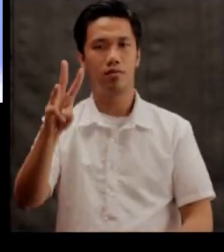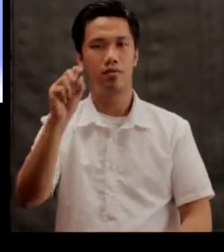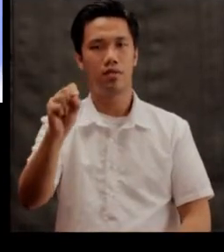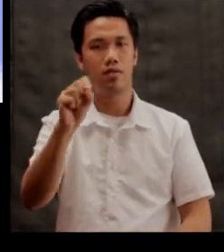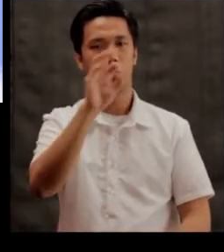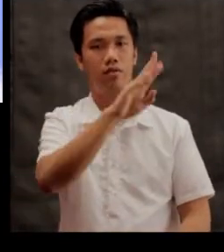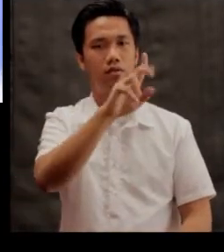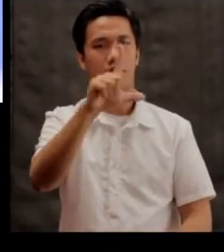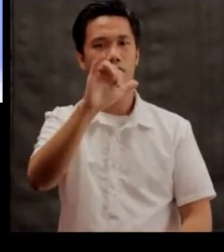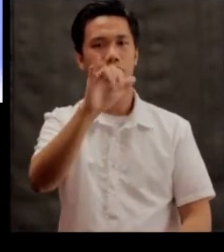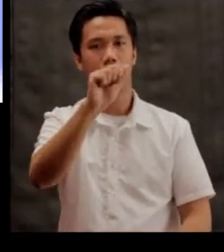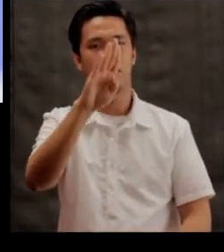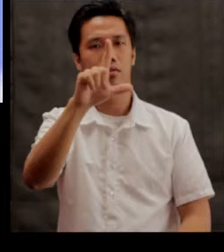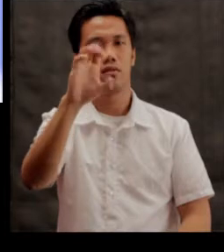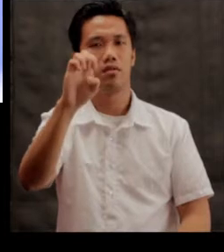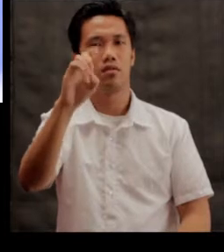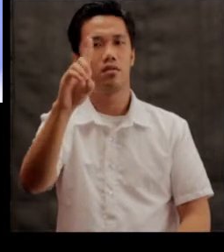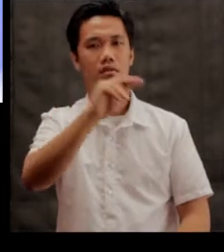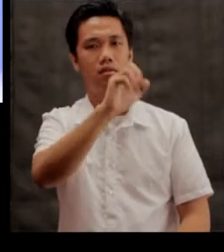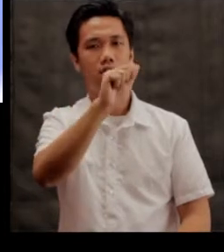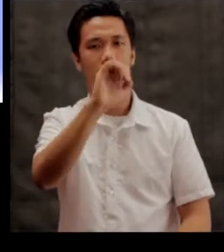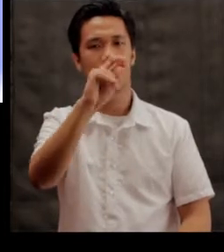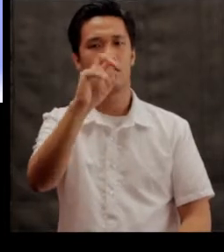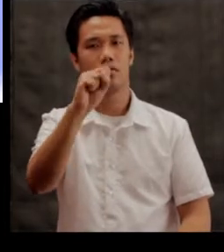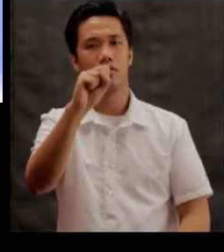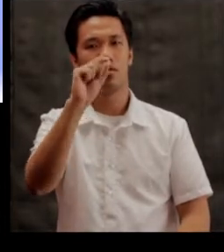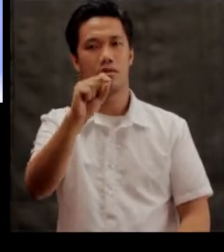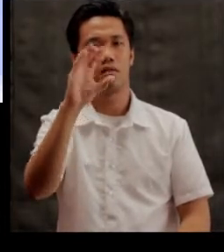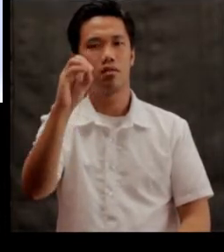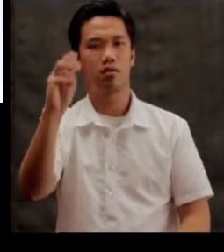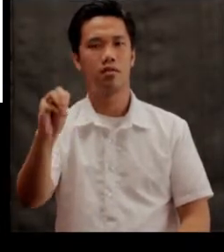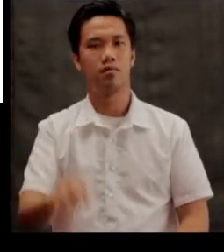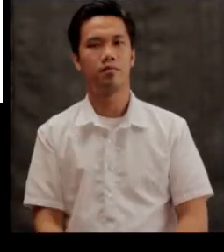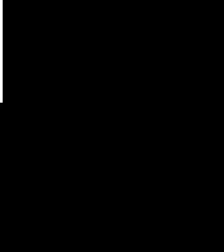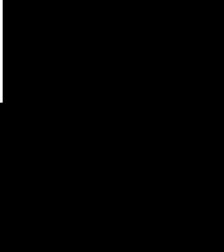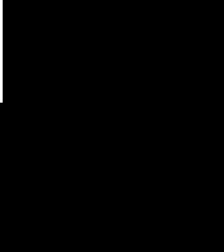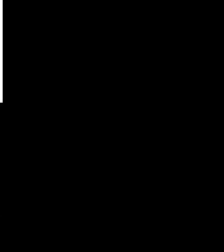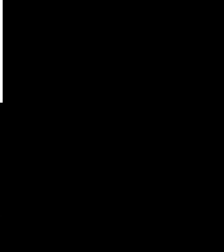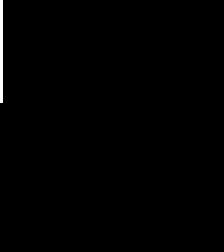po sa amin. Bumisita sa www.fullyablednation.com.